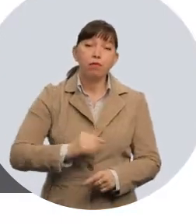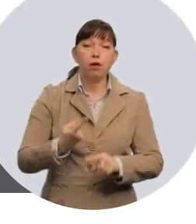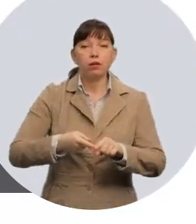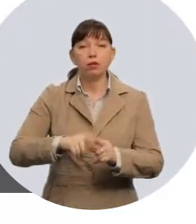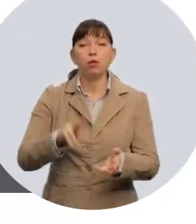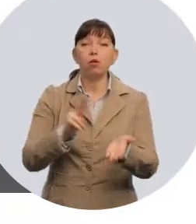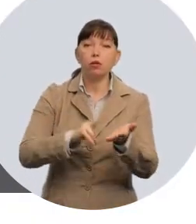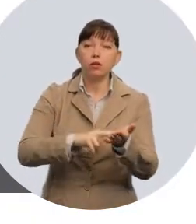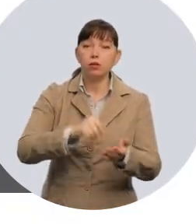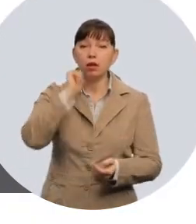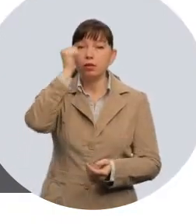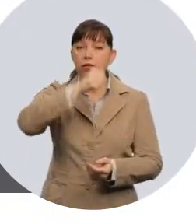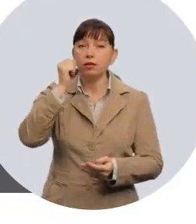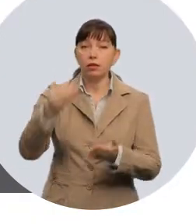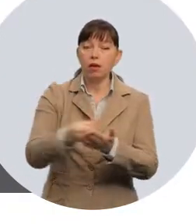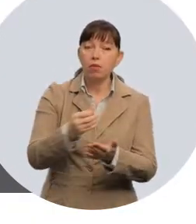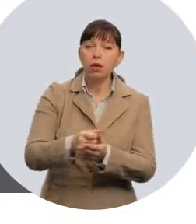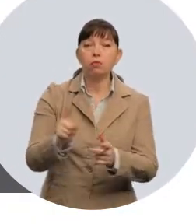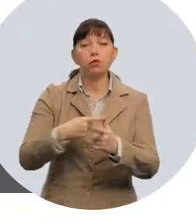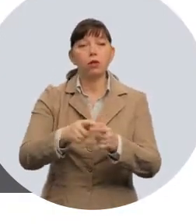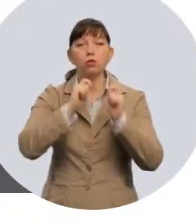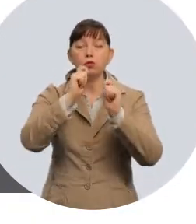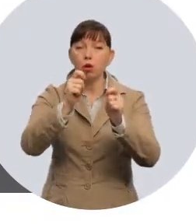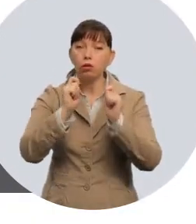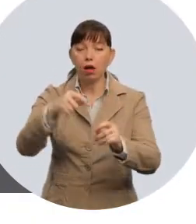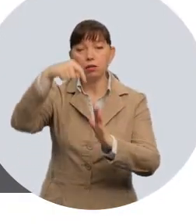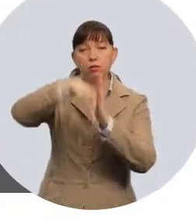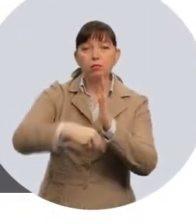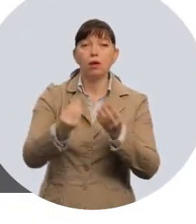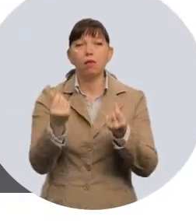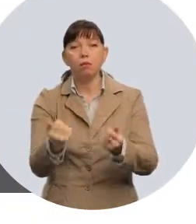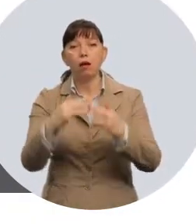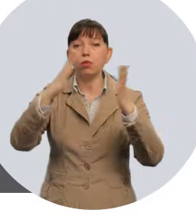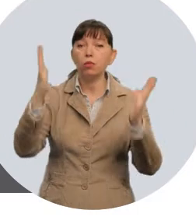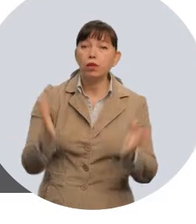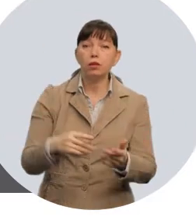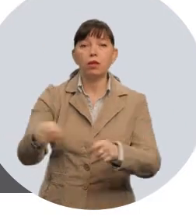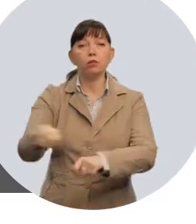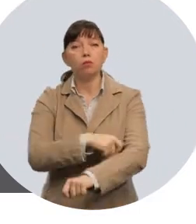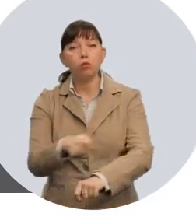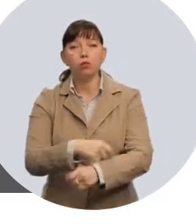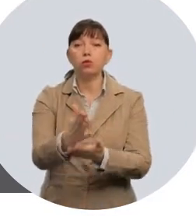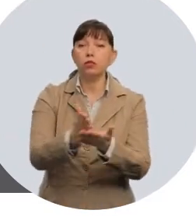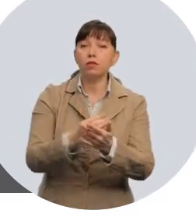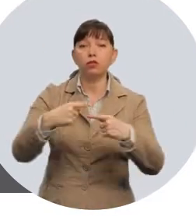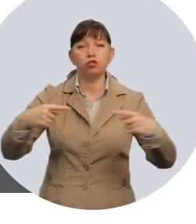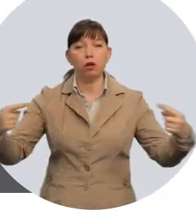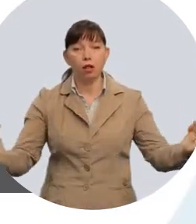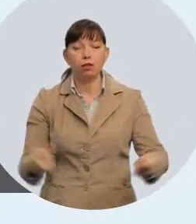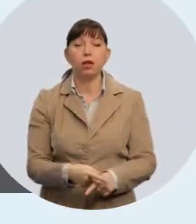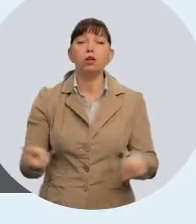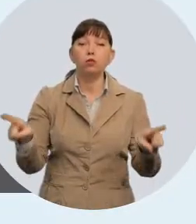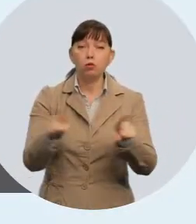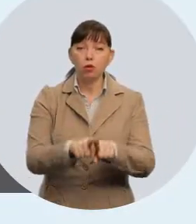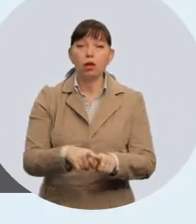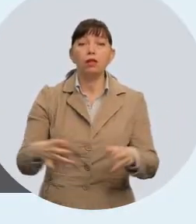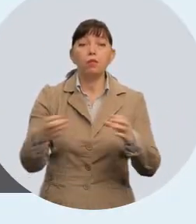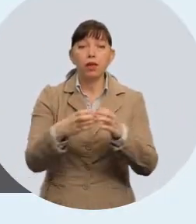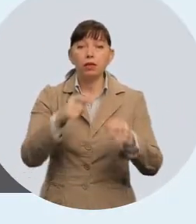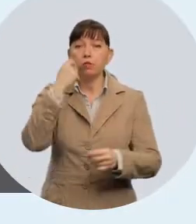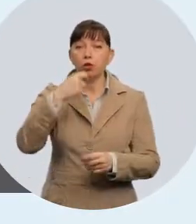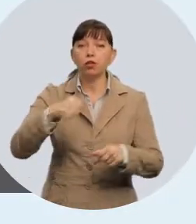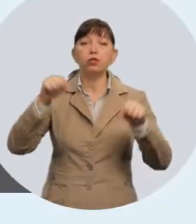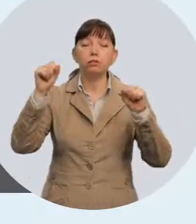fi cotizațiile de membru sau donațiile sub formă de bani, proprietăți, bunuri, servicii și altele. Totodată,